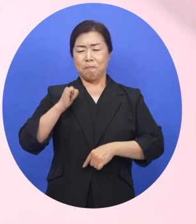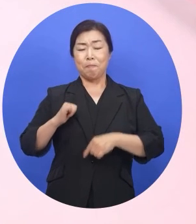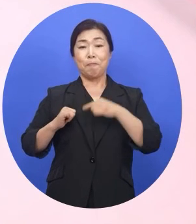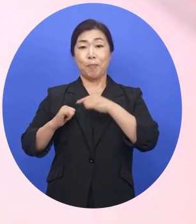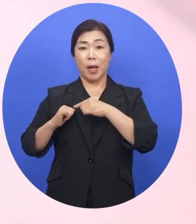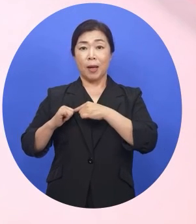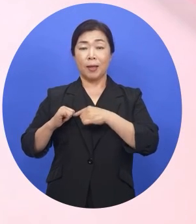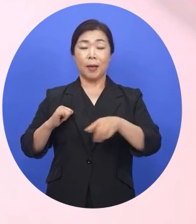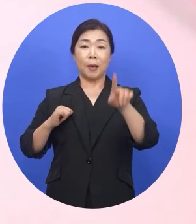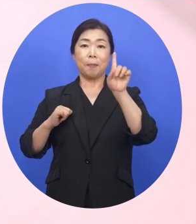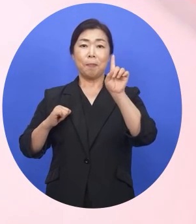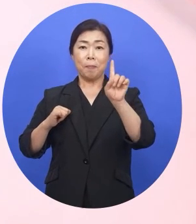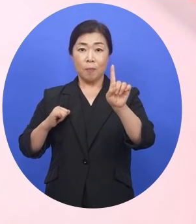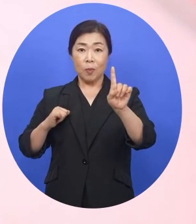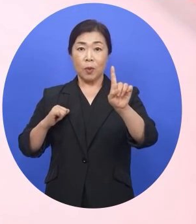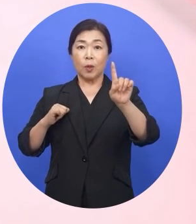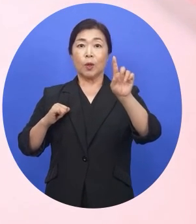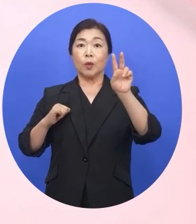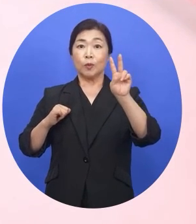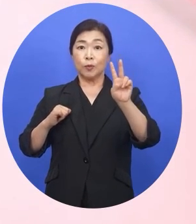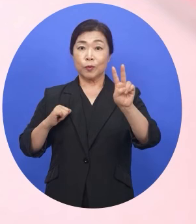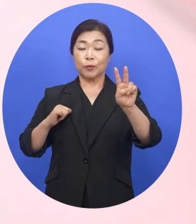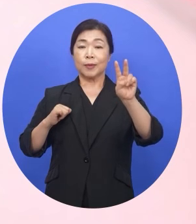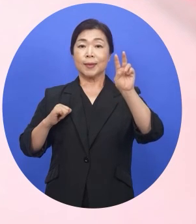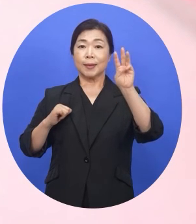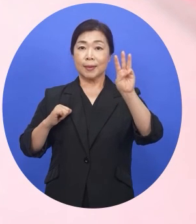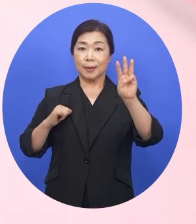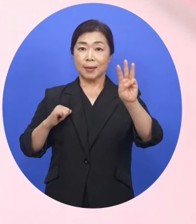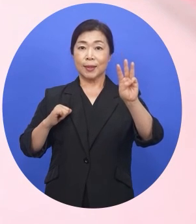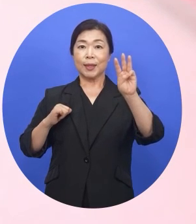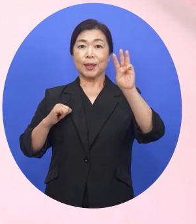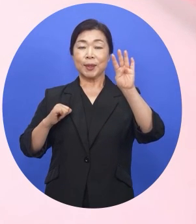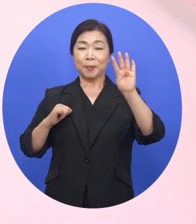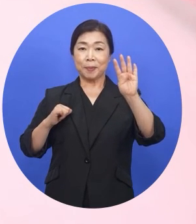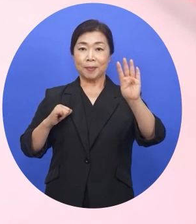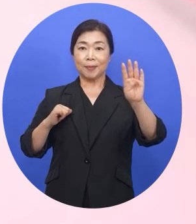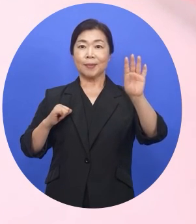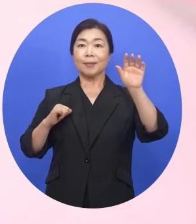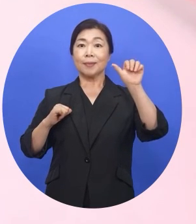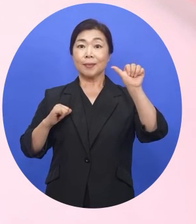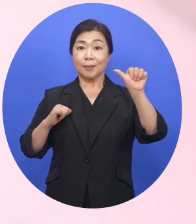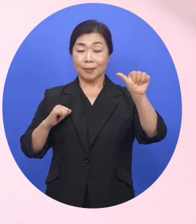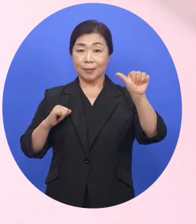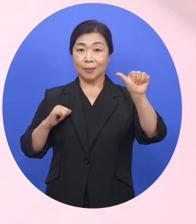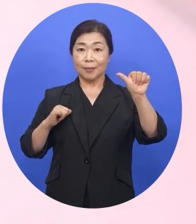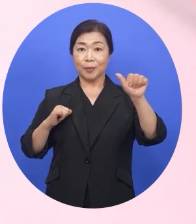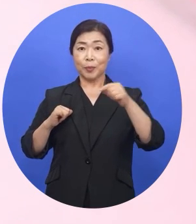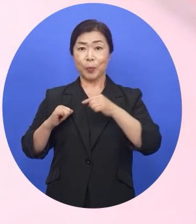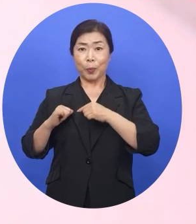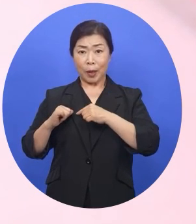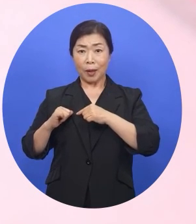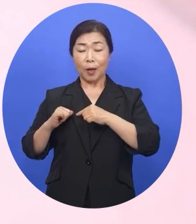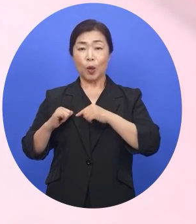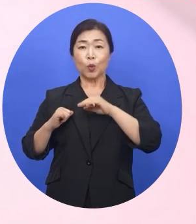숨을 참고 하나, 둘, 셋, 넷,